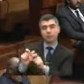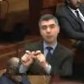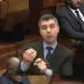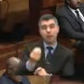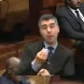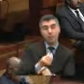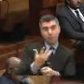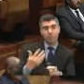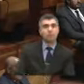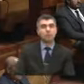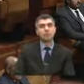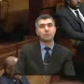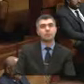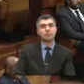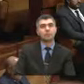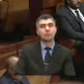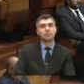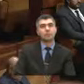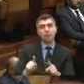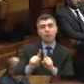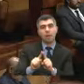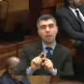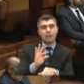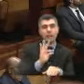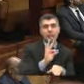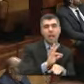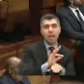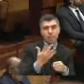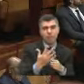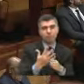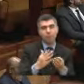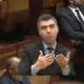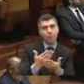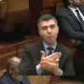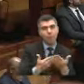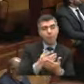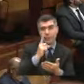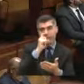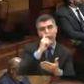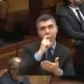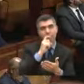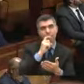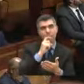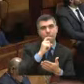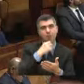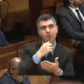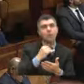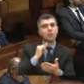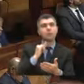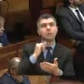أصبح معه جودات التعليم على المحك بل ومجرد شعارات يراد